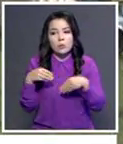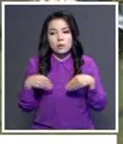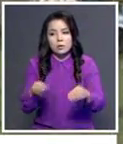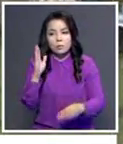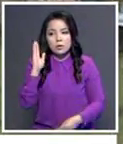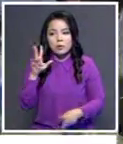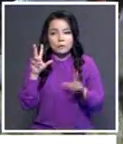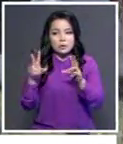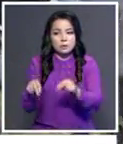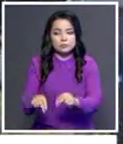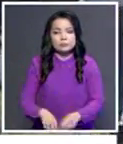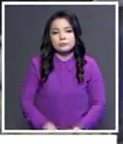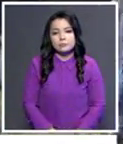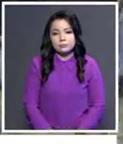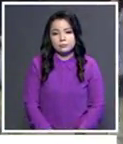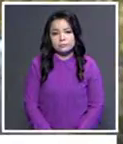отырғызылады.